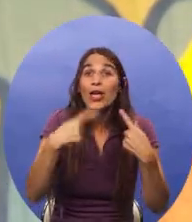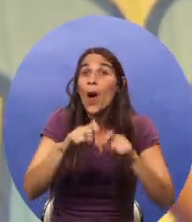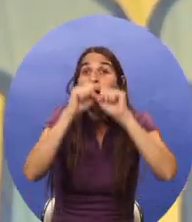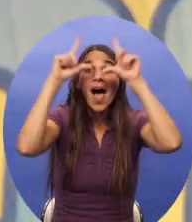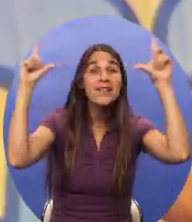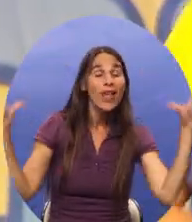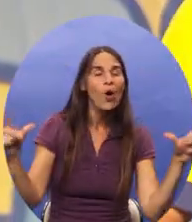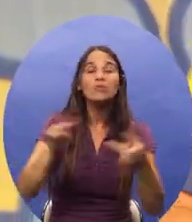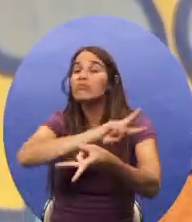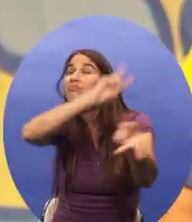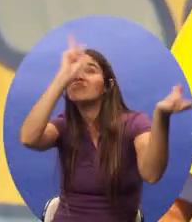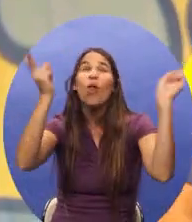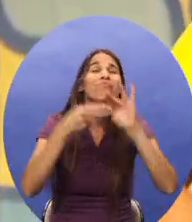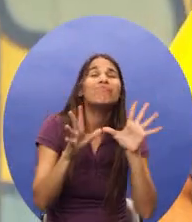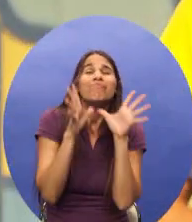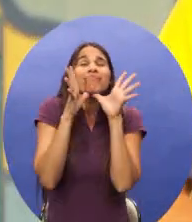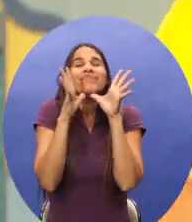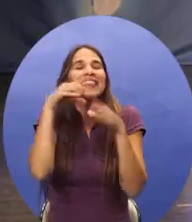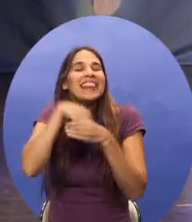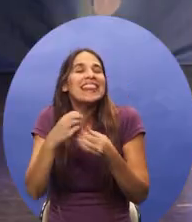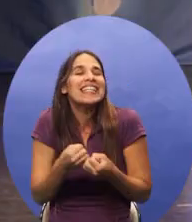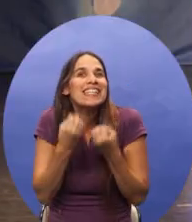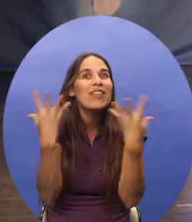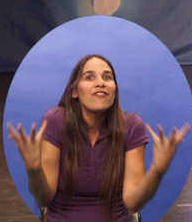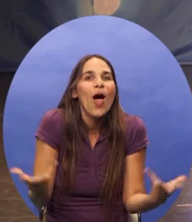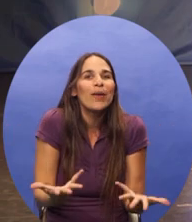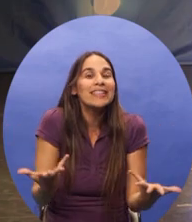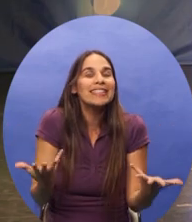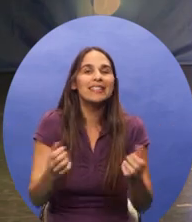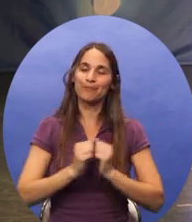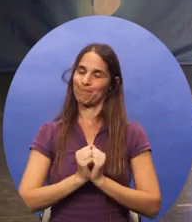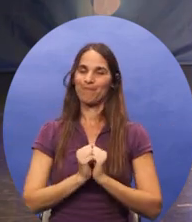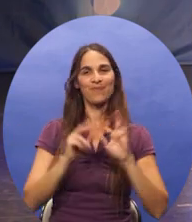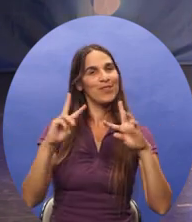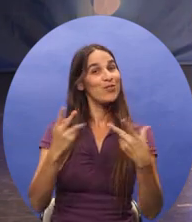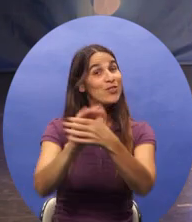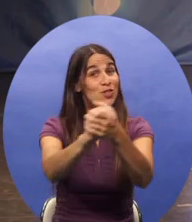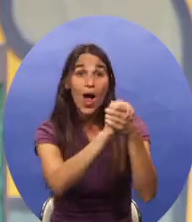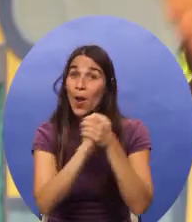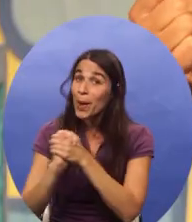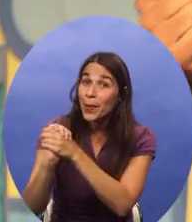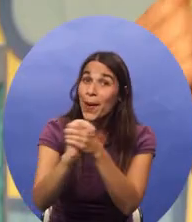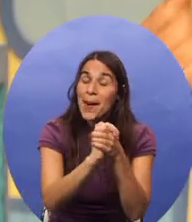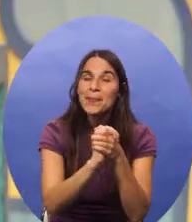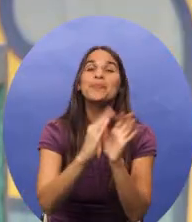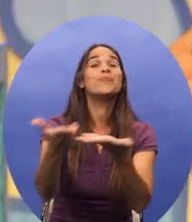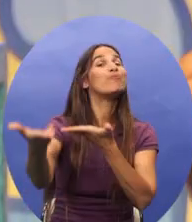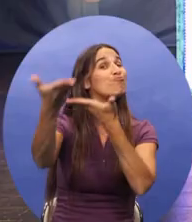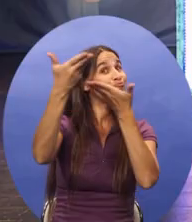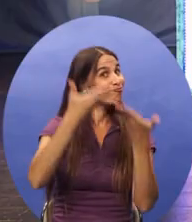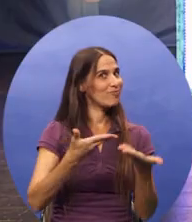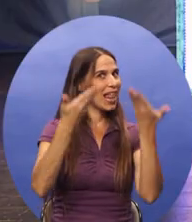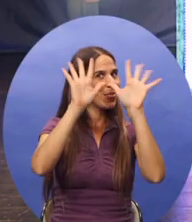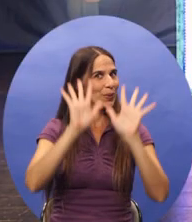הפתעות. העולם מלא ניסים ונפלאות. אז שוב, שלום לכולם, וברוכים הבאים לתוכנית